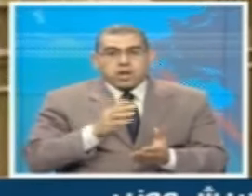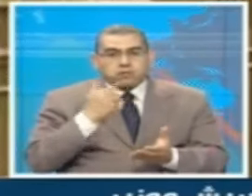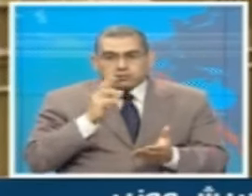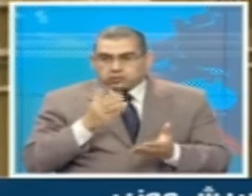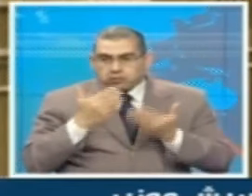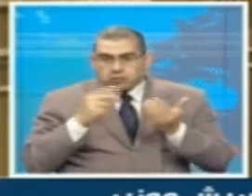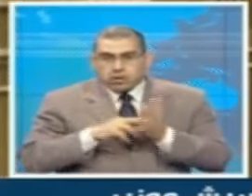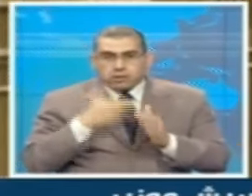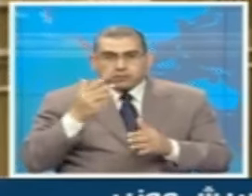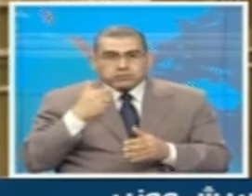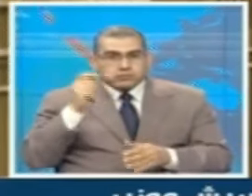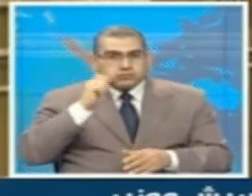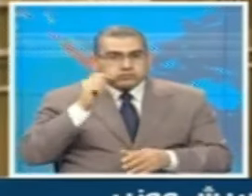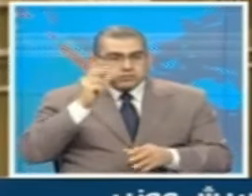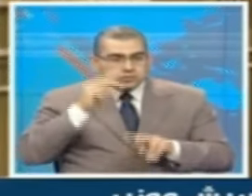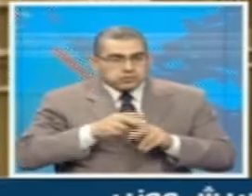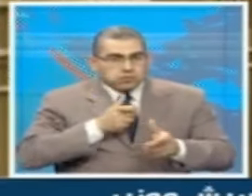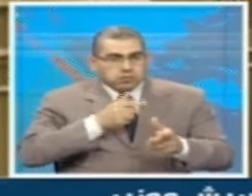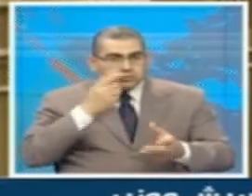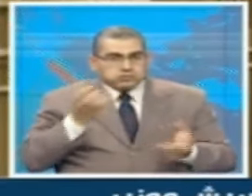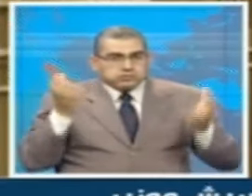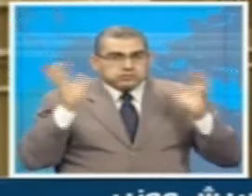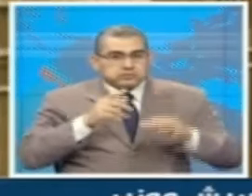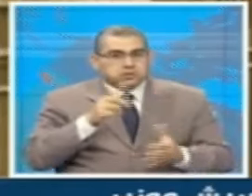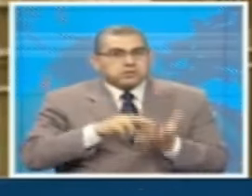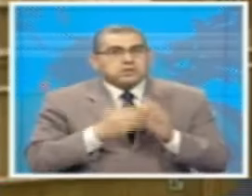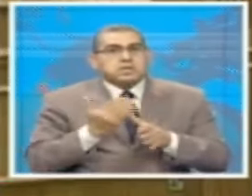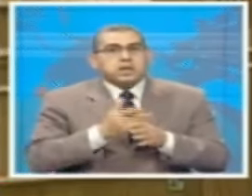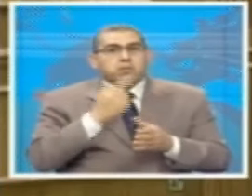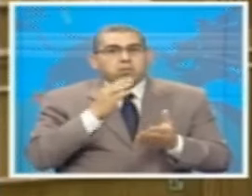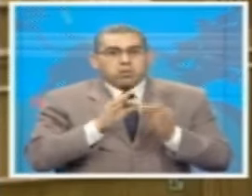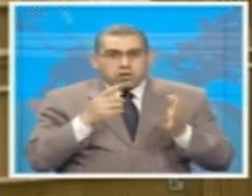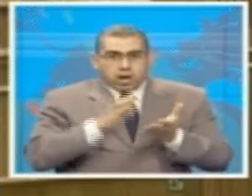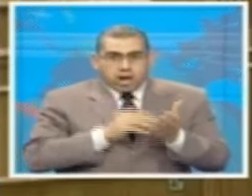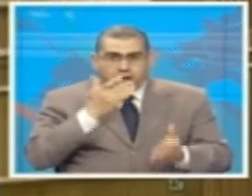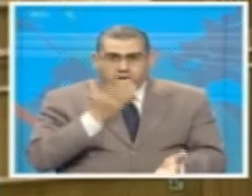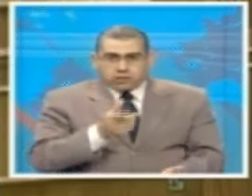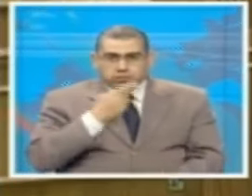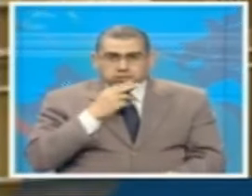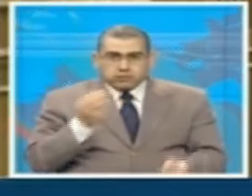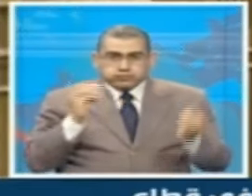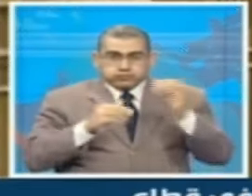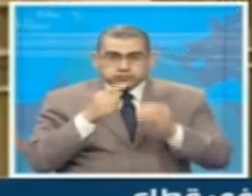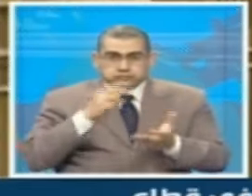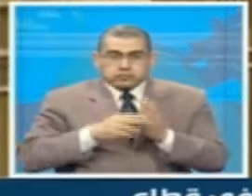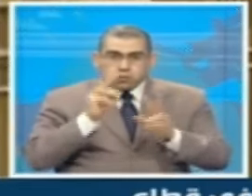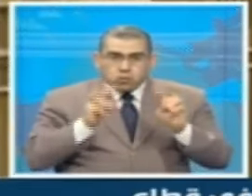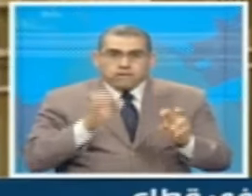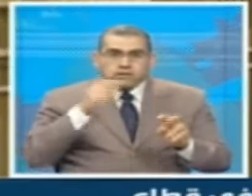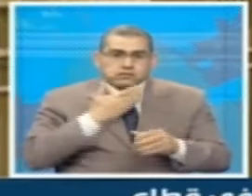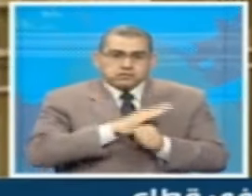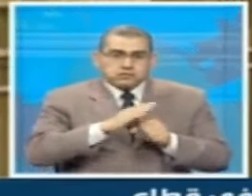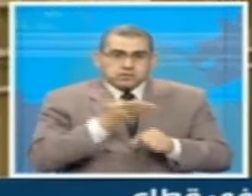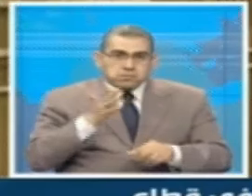ما يبرر المذابح التي ترتكبها إسرائيل في قطاع غزة، مشددا على أنه لابد من وقف القتل